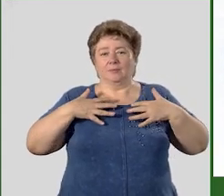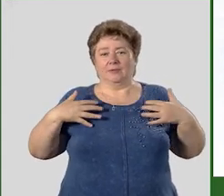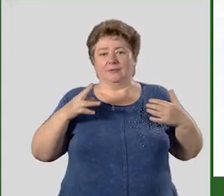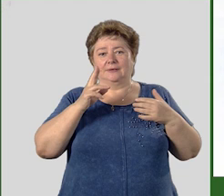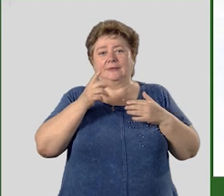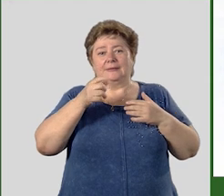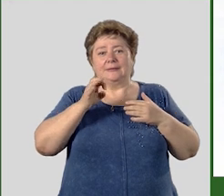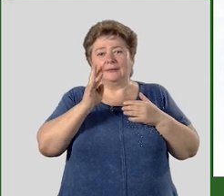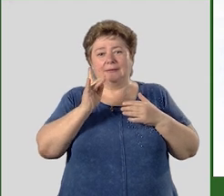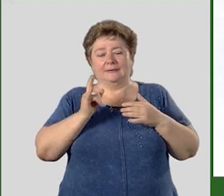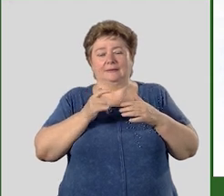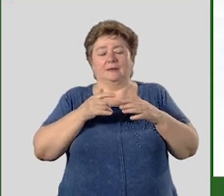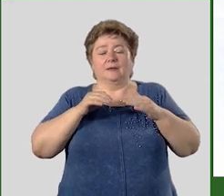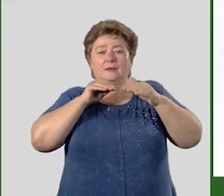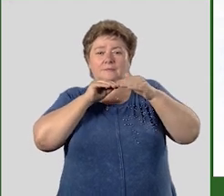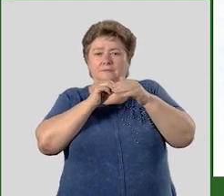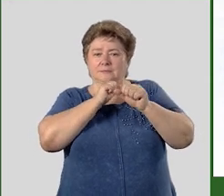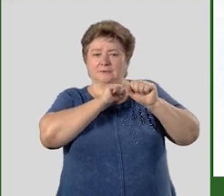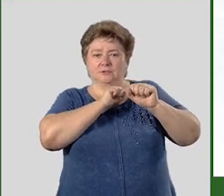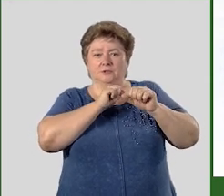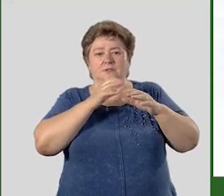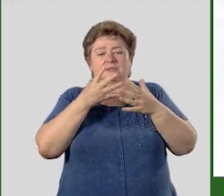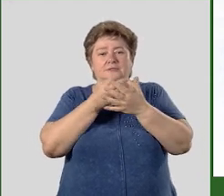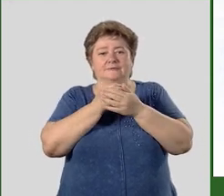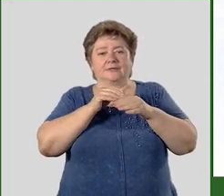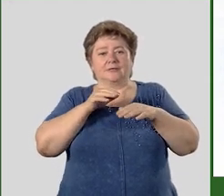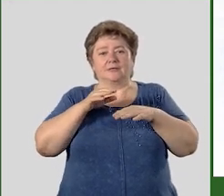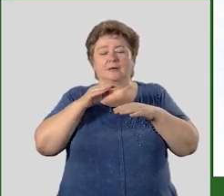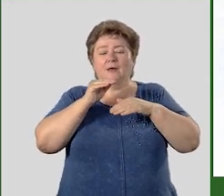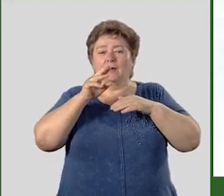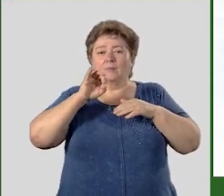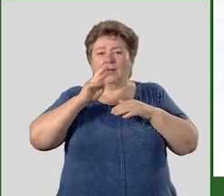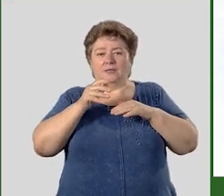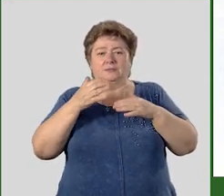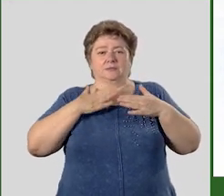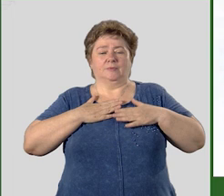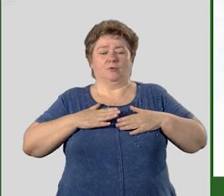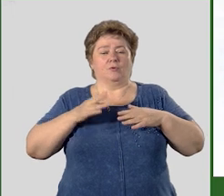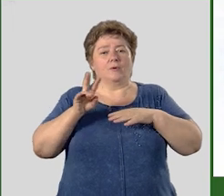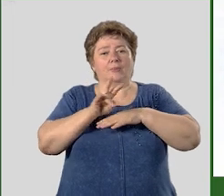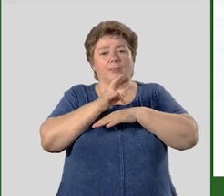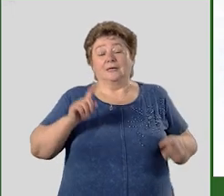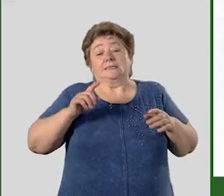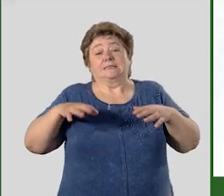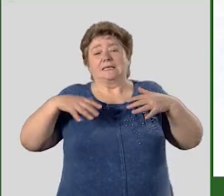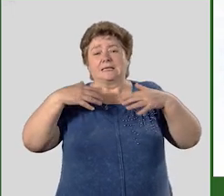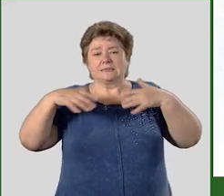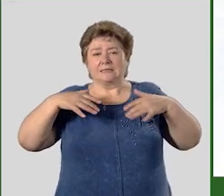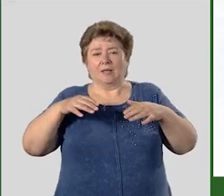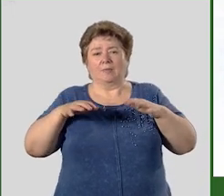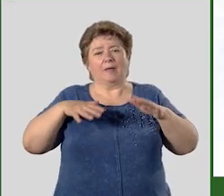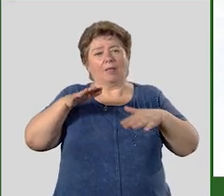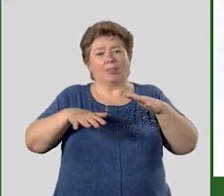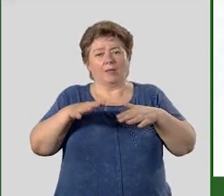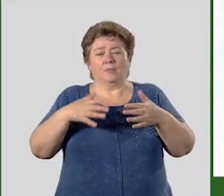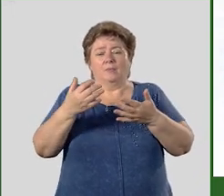полосатые гиены. Под защитой своих панцирей спокойно ночуют черепахи. За малоподвижные